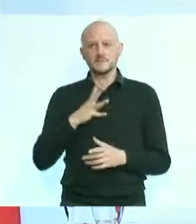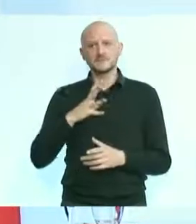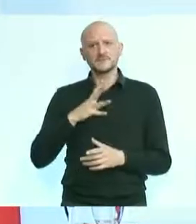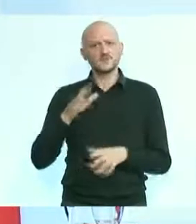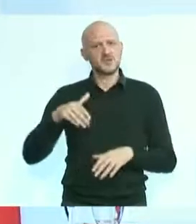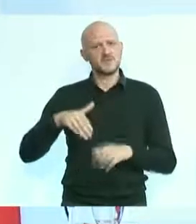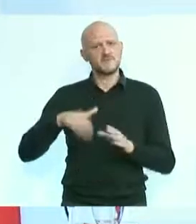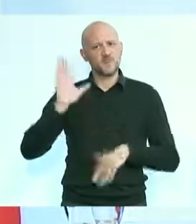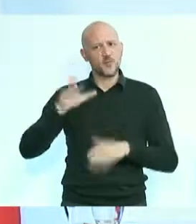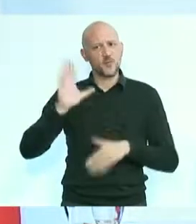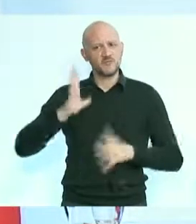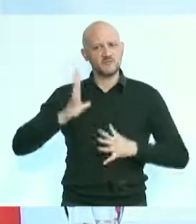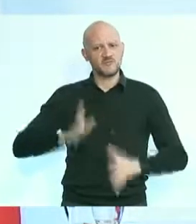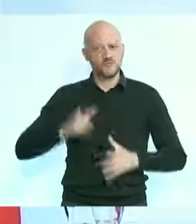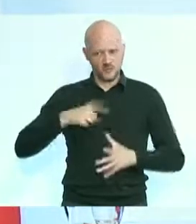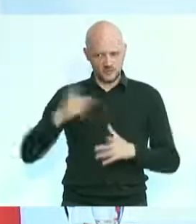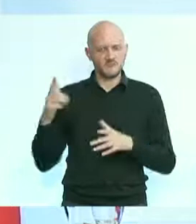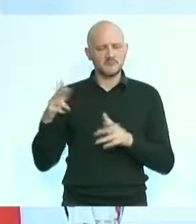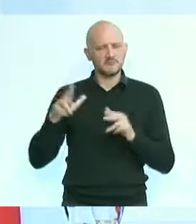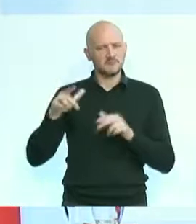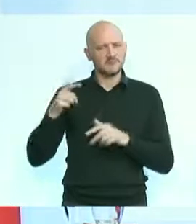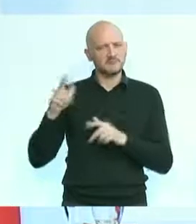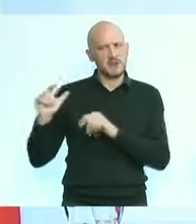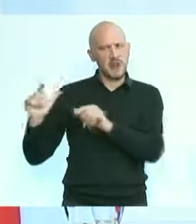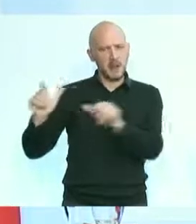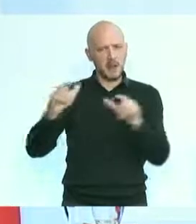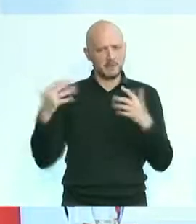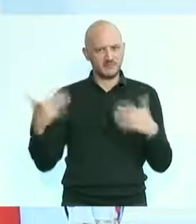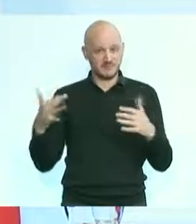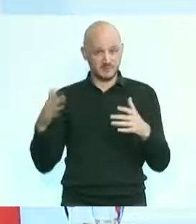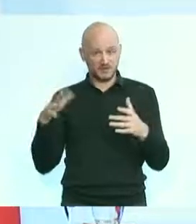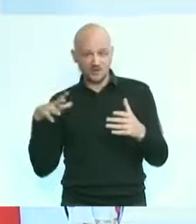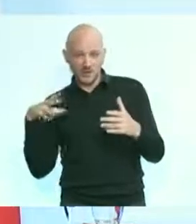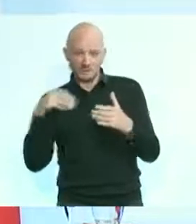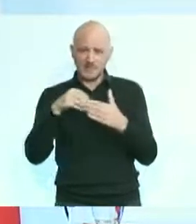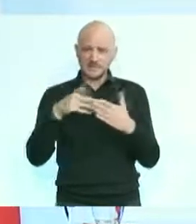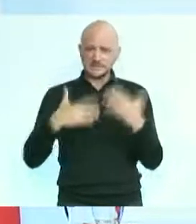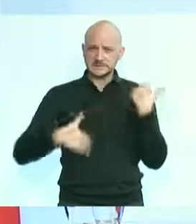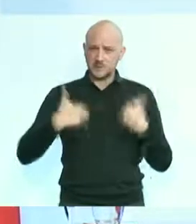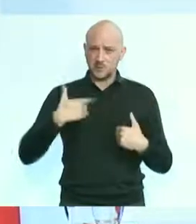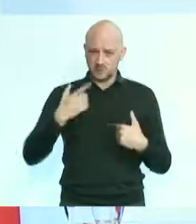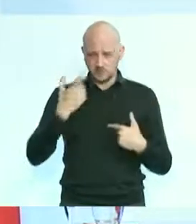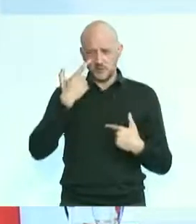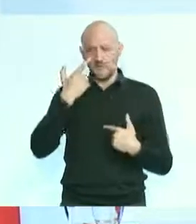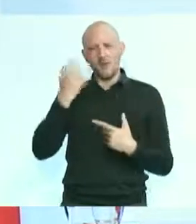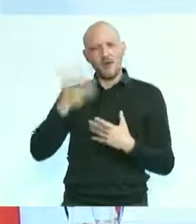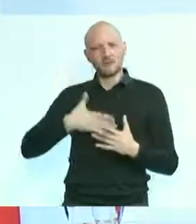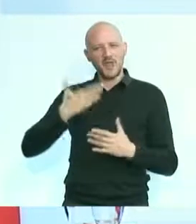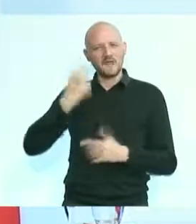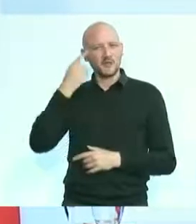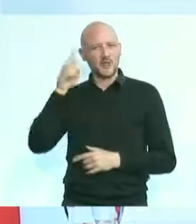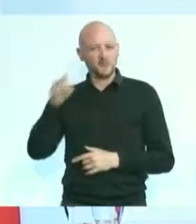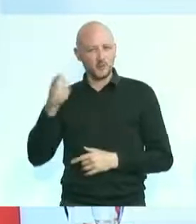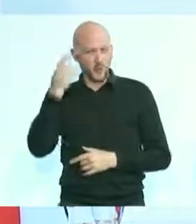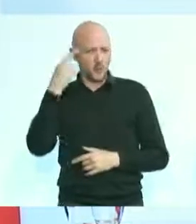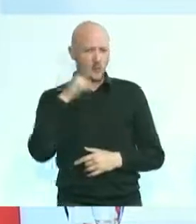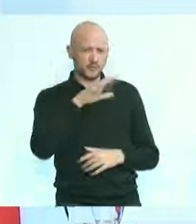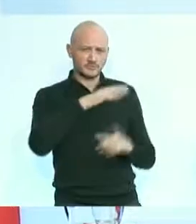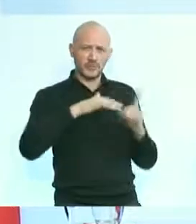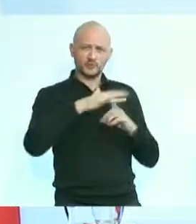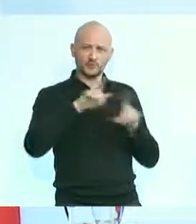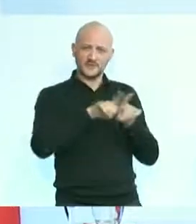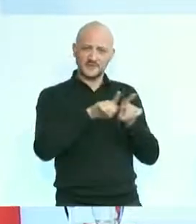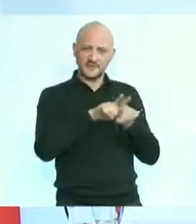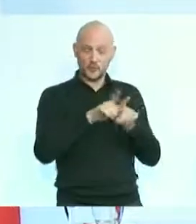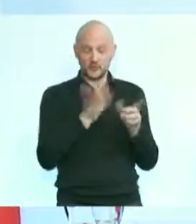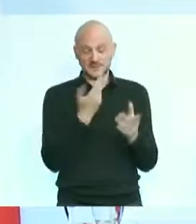interviennent déjà sur le champ du handicap. Et on voit ce que ça leur apporte. On voit aussi ce qu'ils apportent à la société en portant ces missions. Donc voilà,